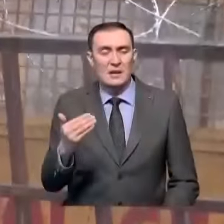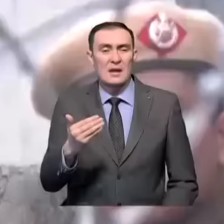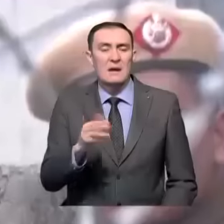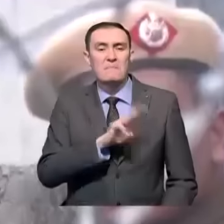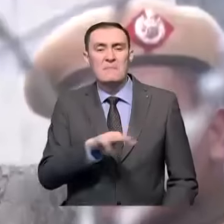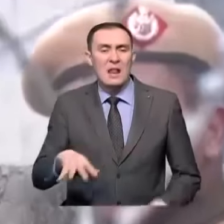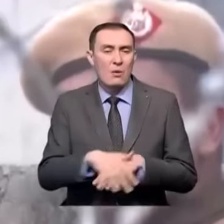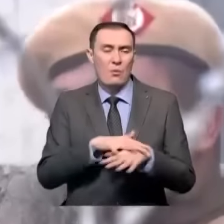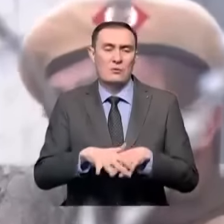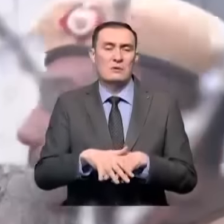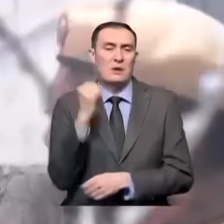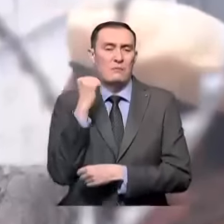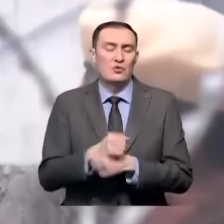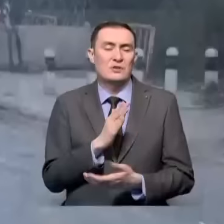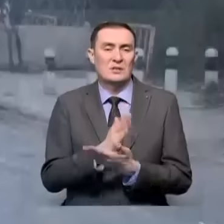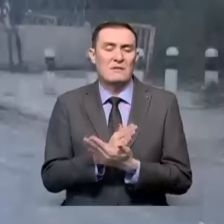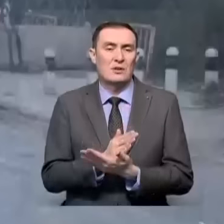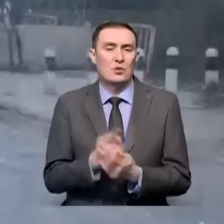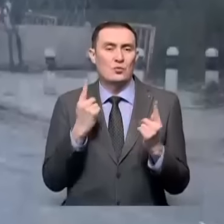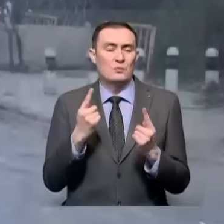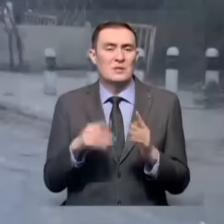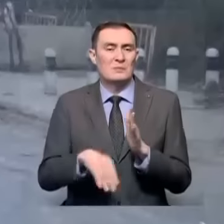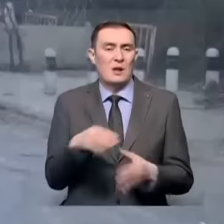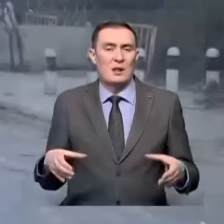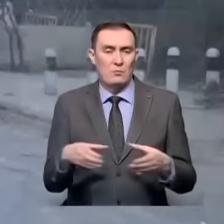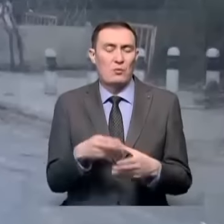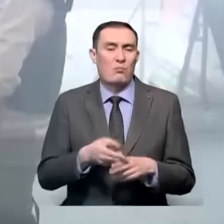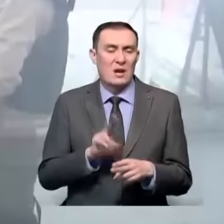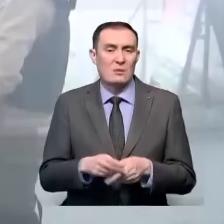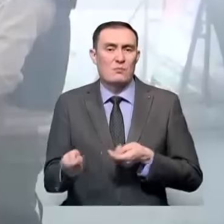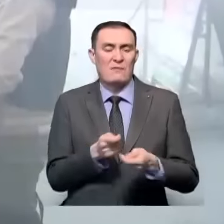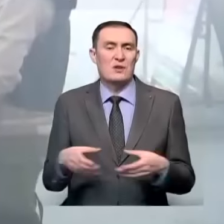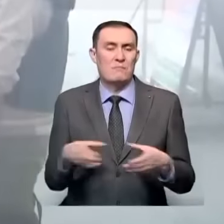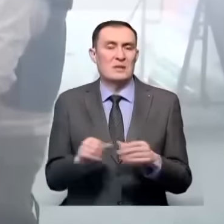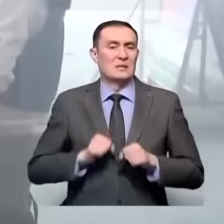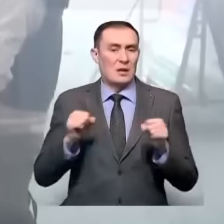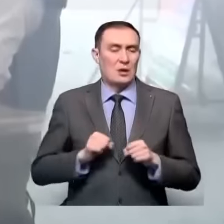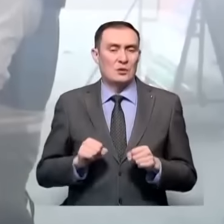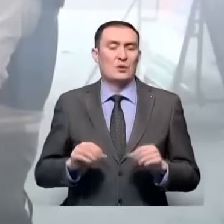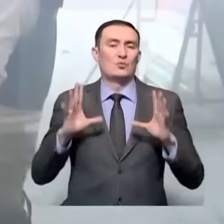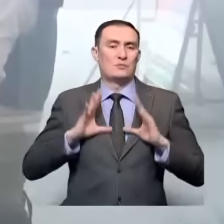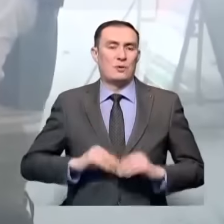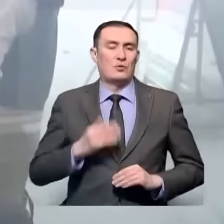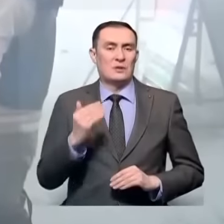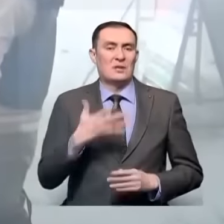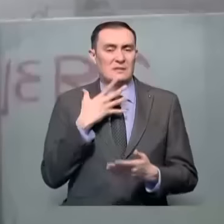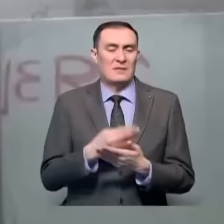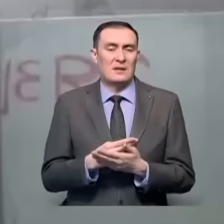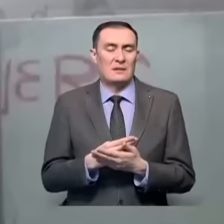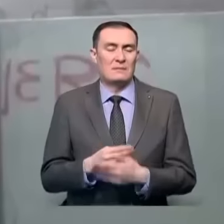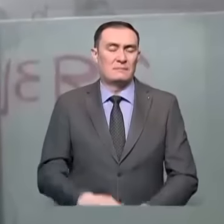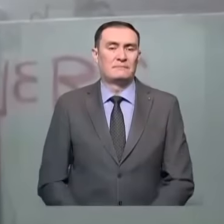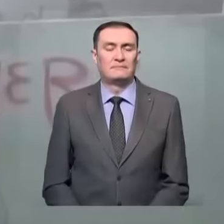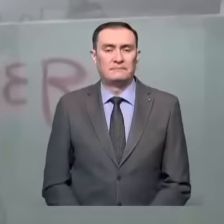Миллионы сельхозработников составляют влиятельный избирательный блок, поэтому правящие партии стараются удержать их на своей стороне.